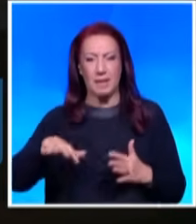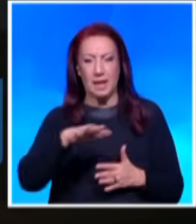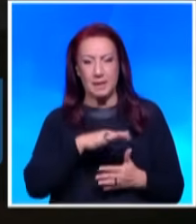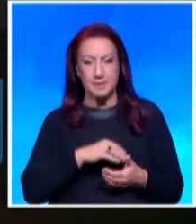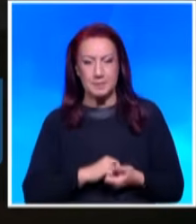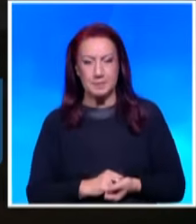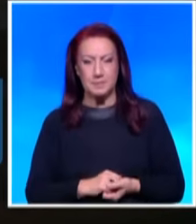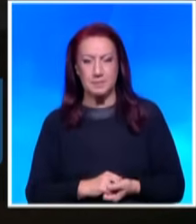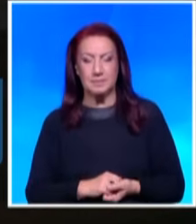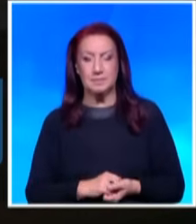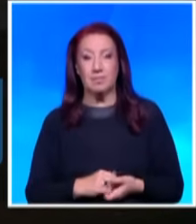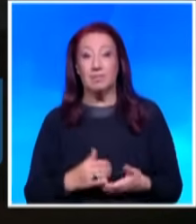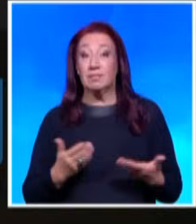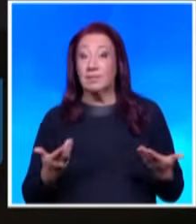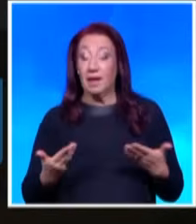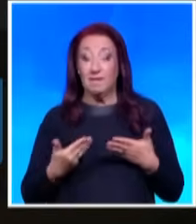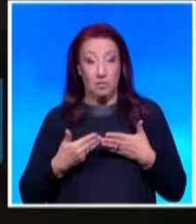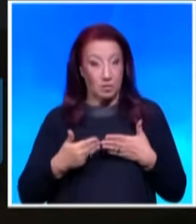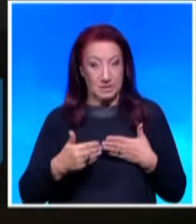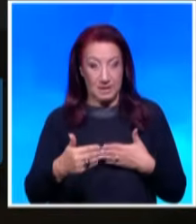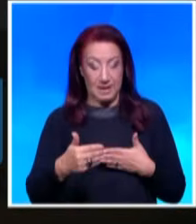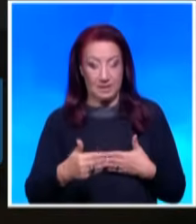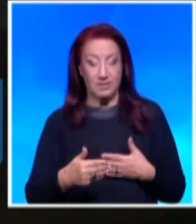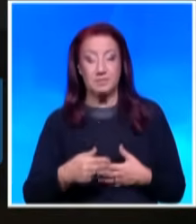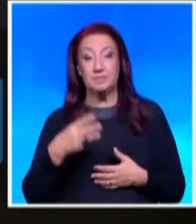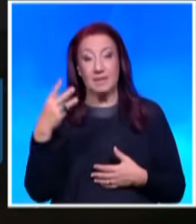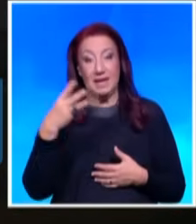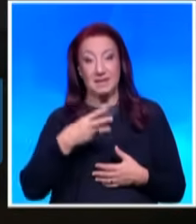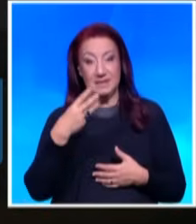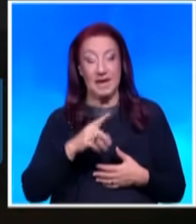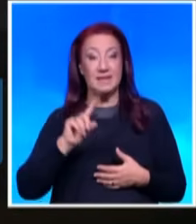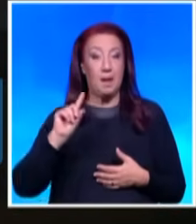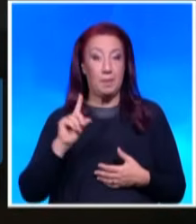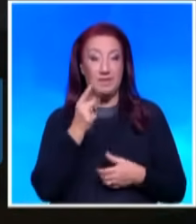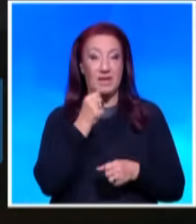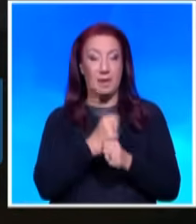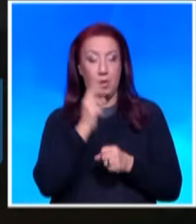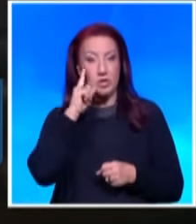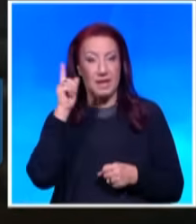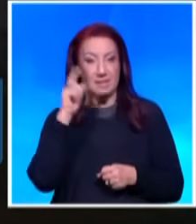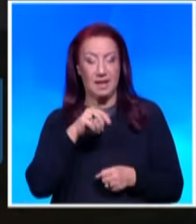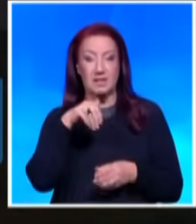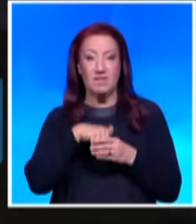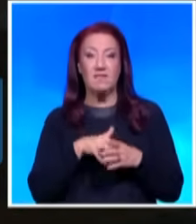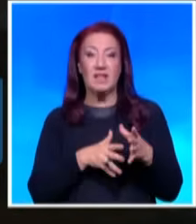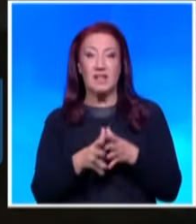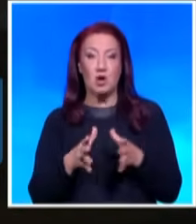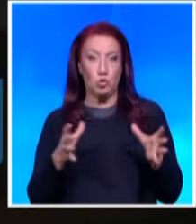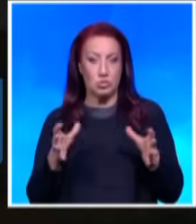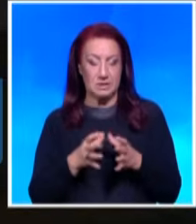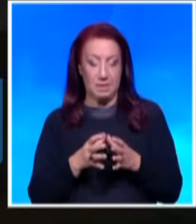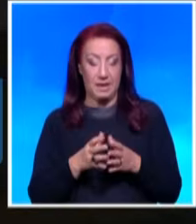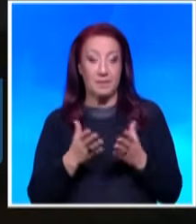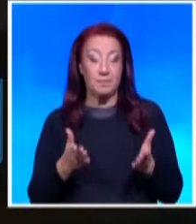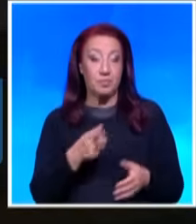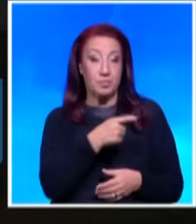И така, какво следва от тук нататък? Сряда е първия пленарен ден и работен за Народното събрание. От думите на Бойко Борисов днес не става ясно какво